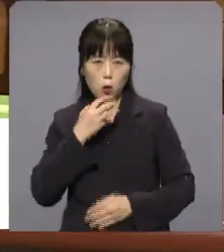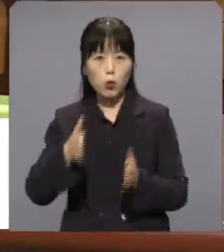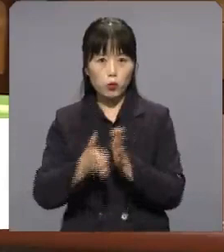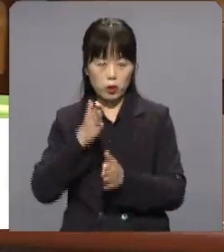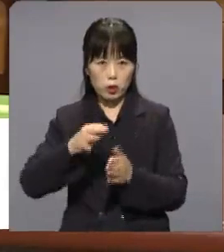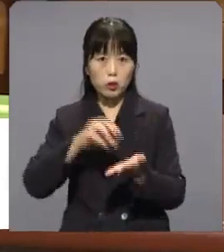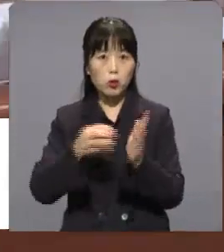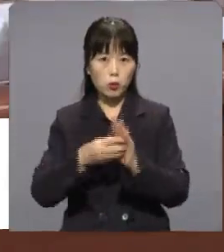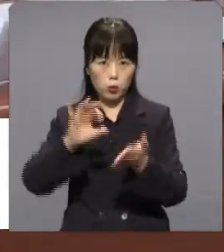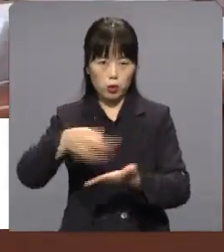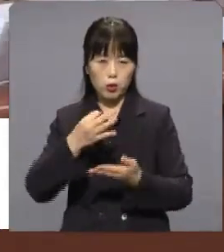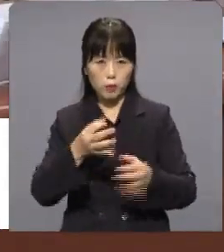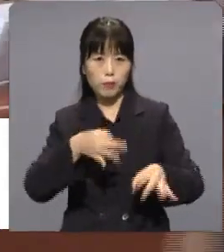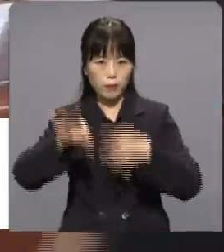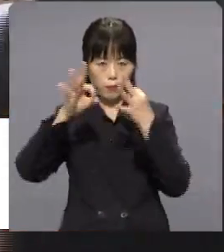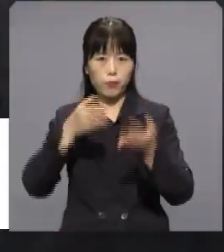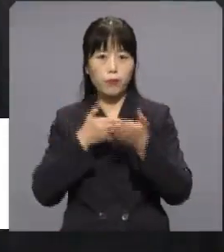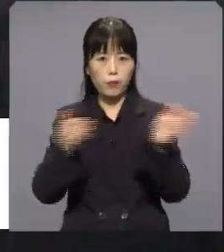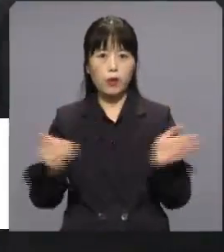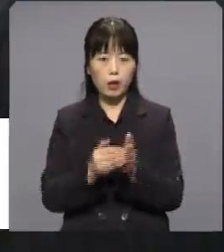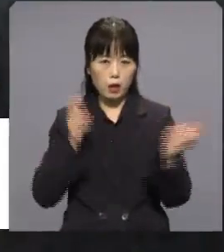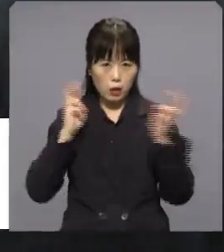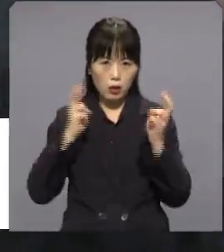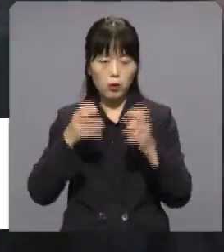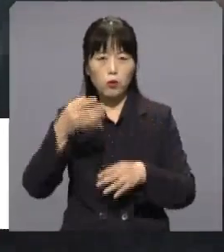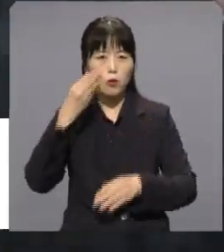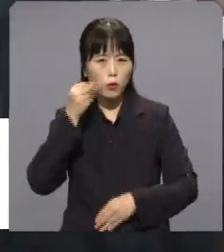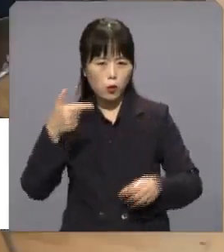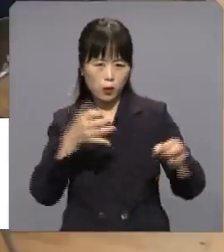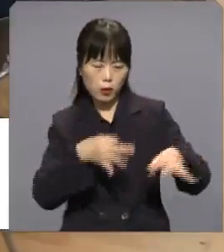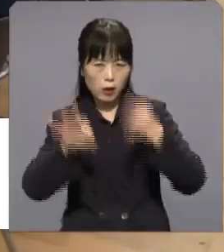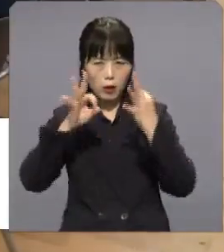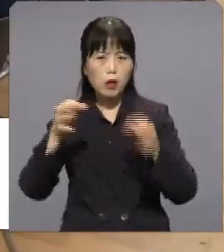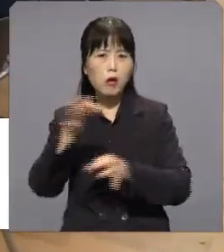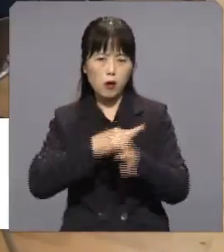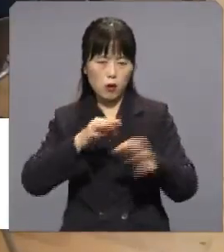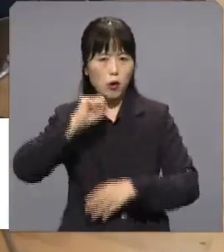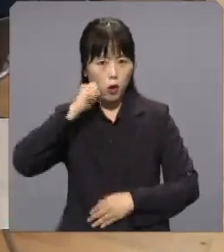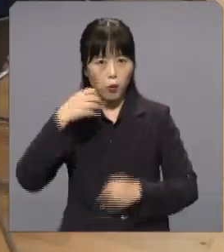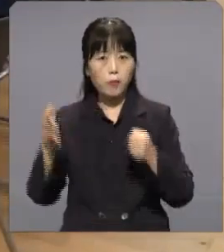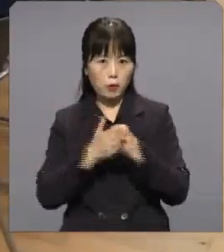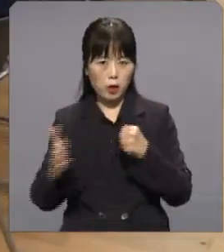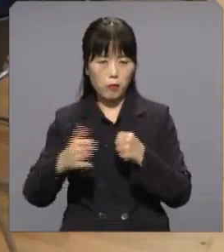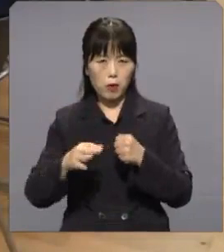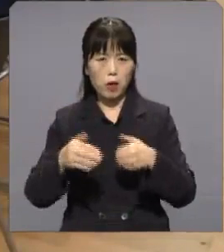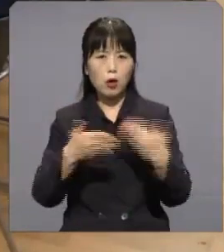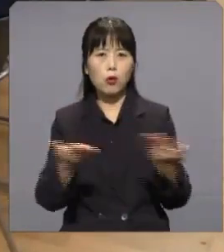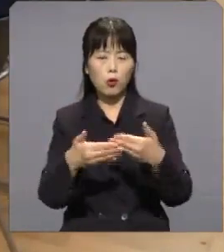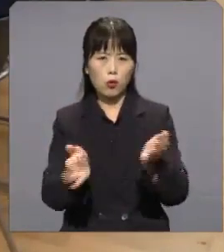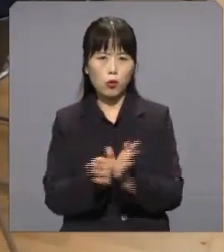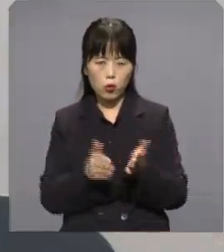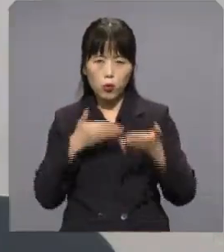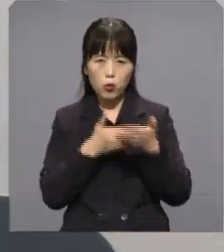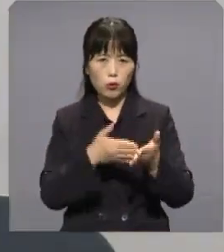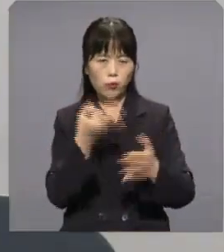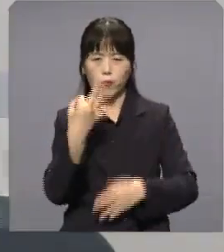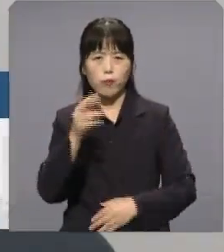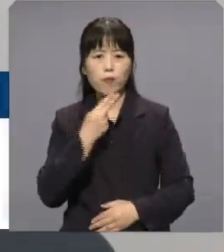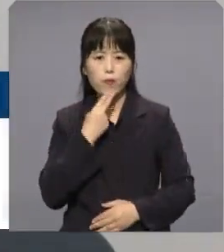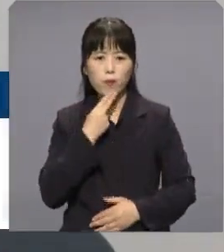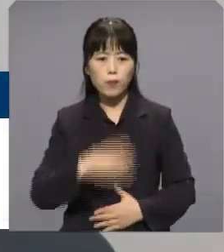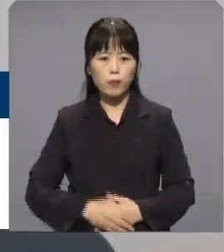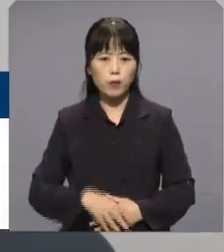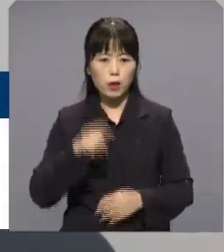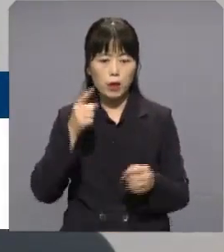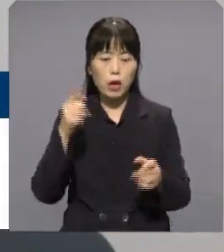인상을 요구했습니다 사측은 유가상승 등 경영상의 어려움을 들어 노조 요구를 수용하지 않았습니다 1일